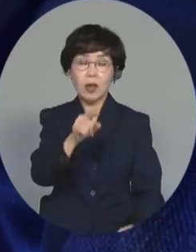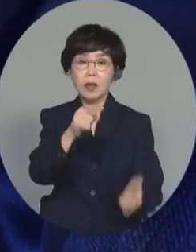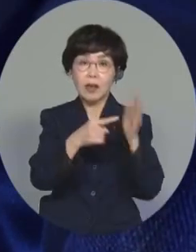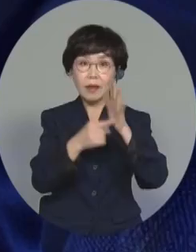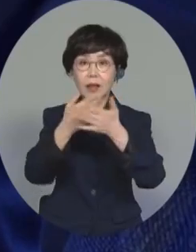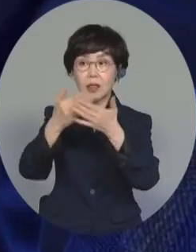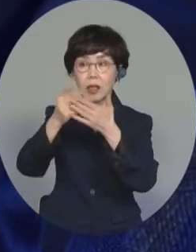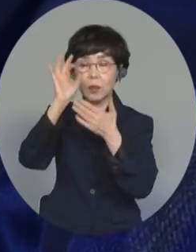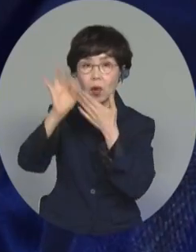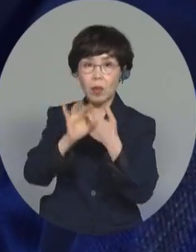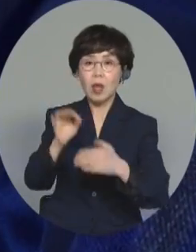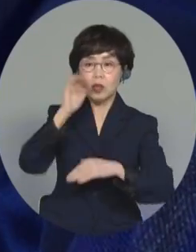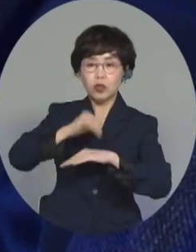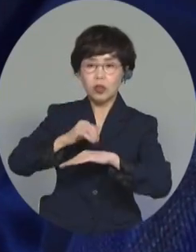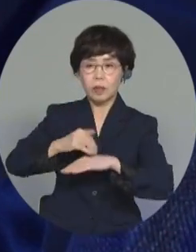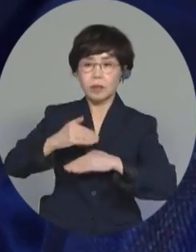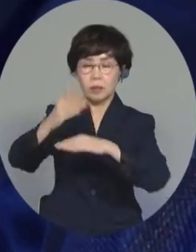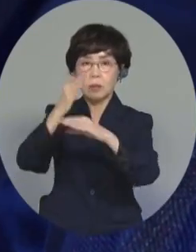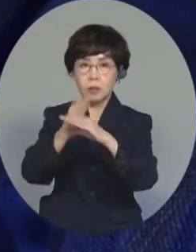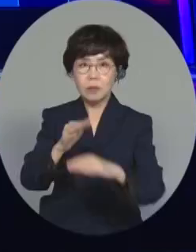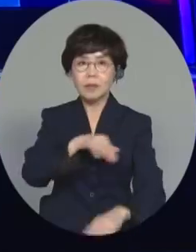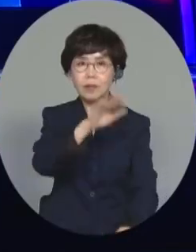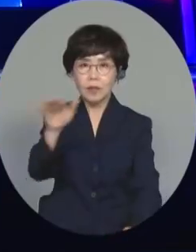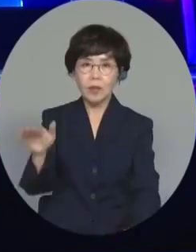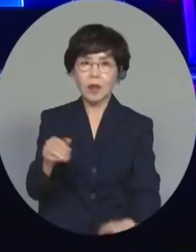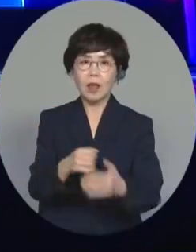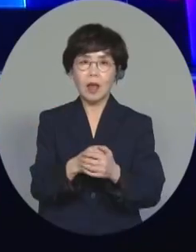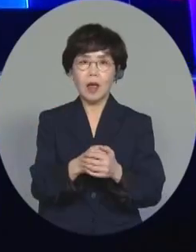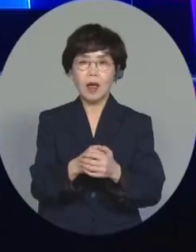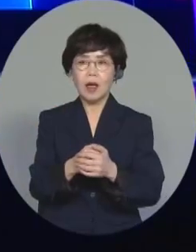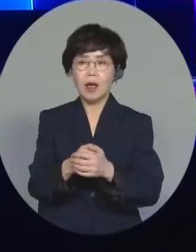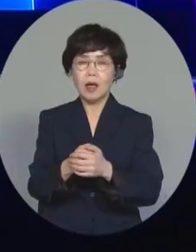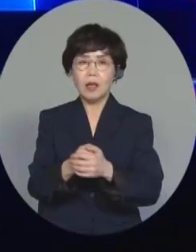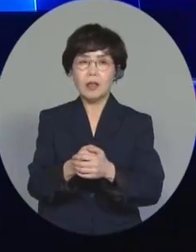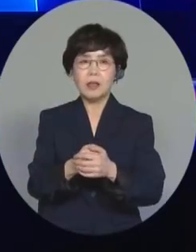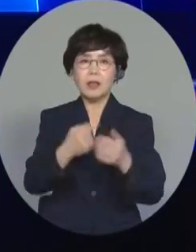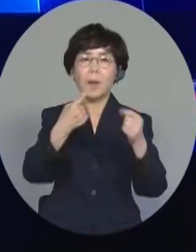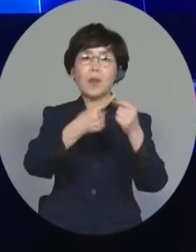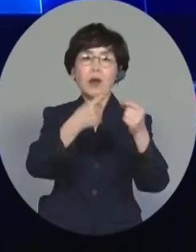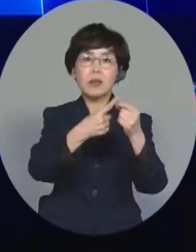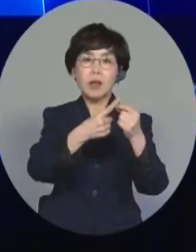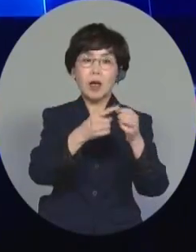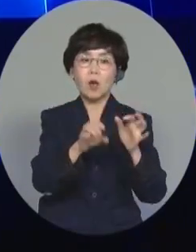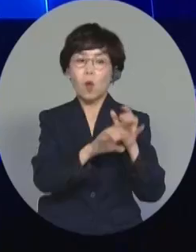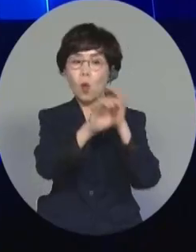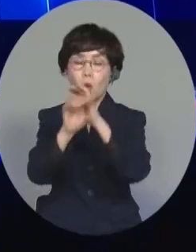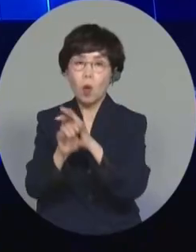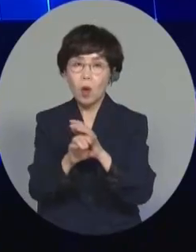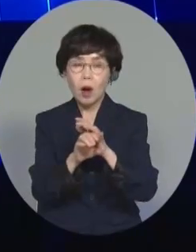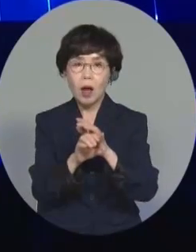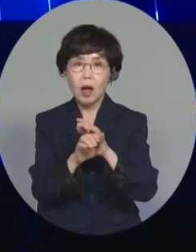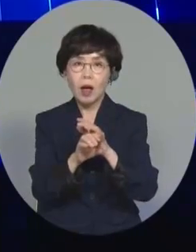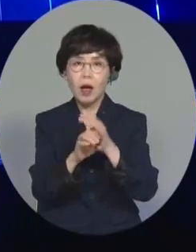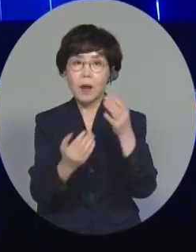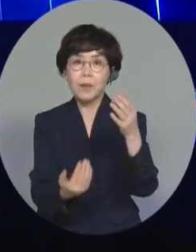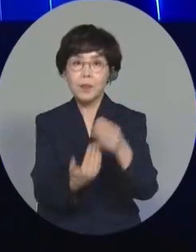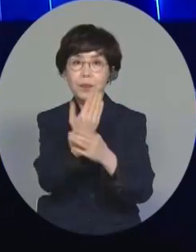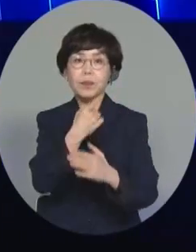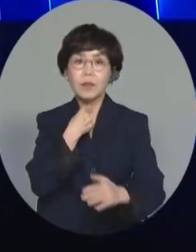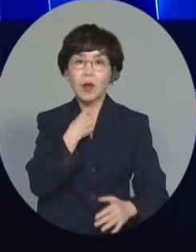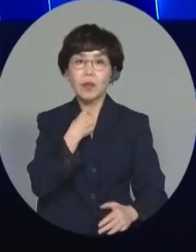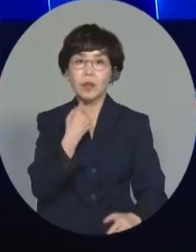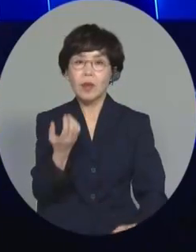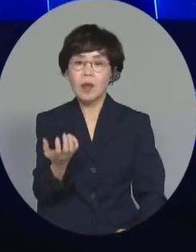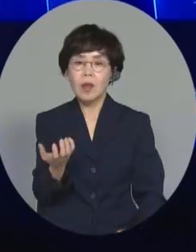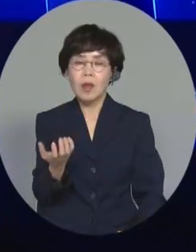그림은요. 훈련 과정에서 저희가 모델에게 첫 번째 코로나 발발해에 있었던 변이,